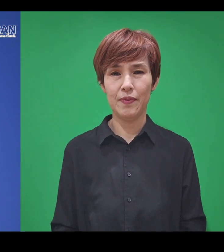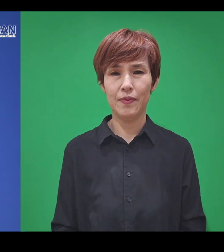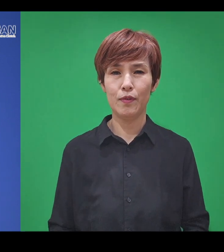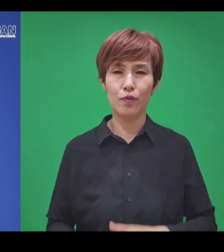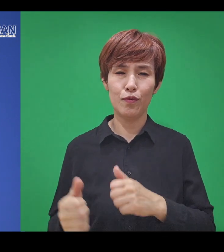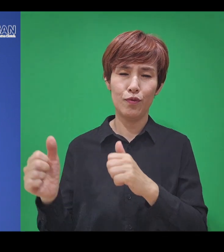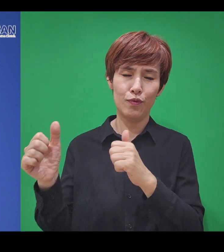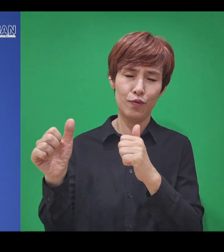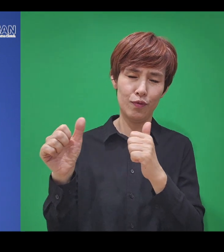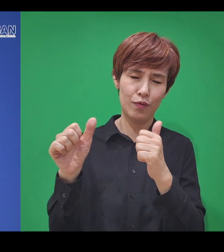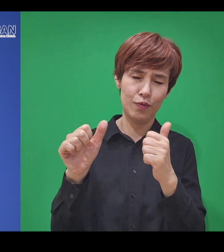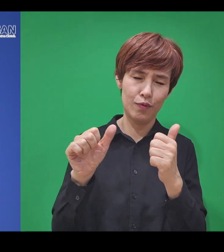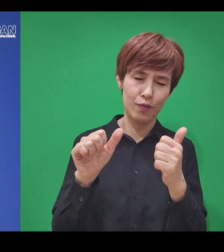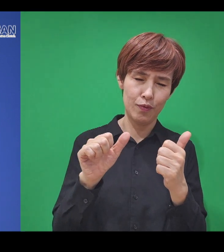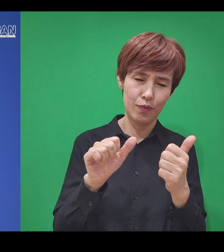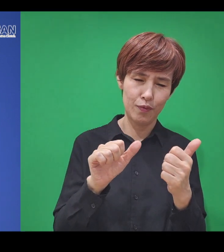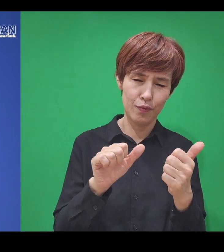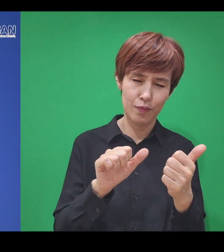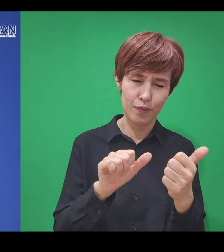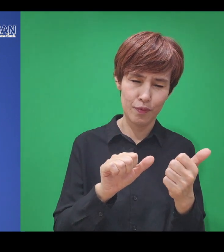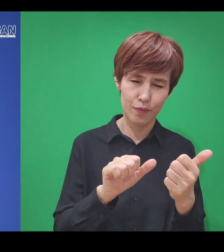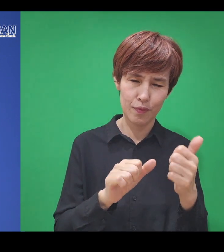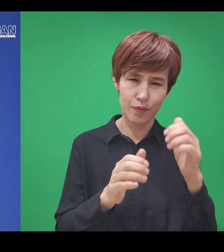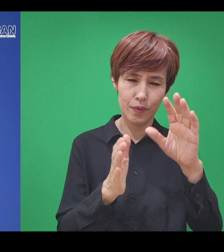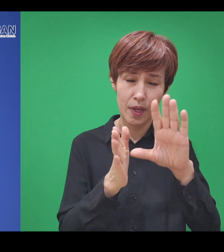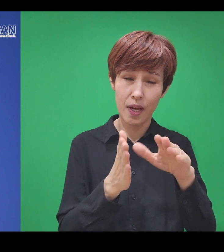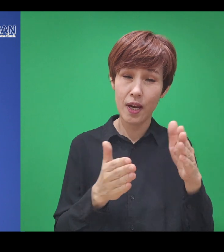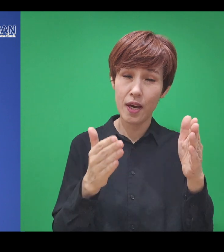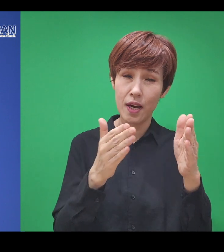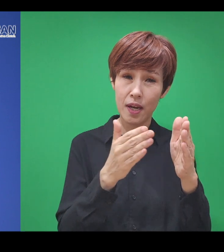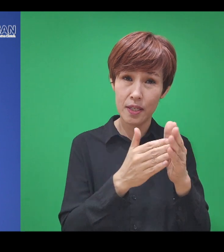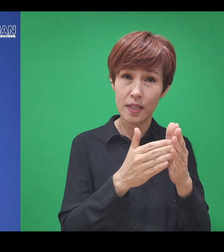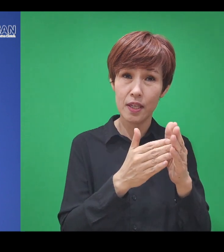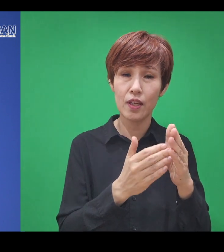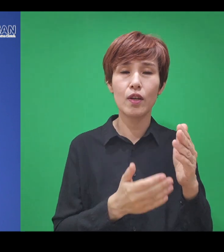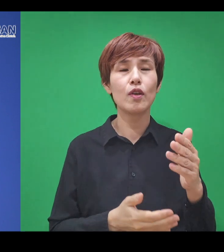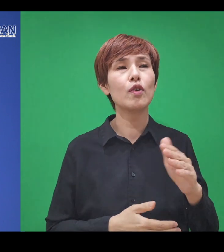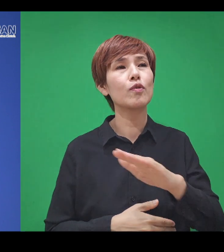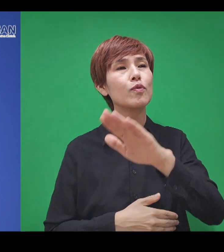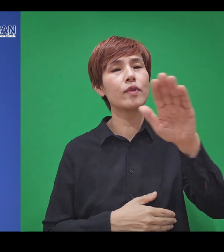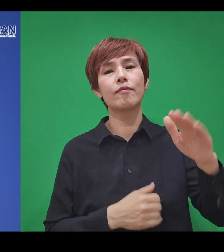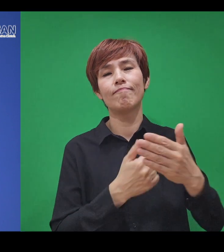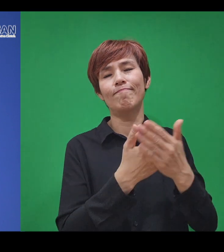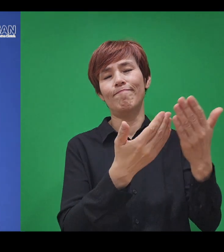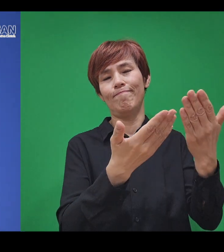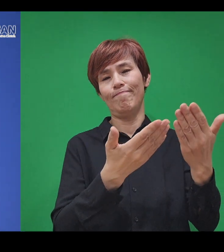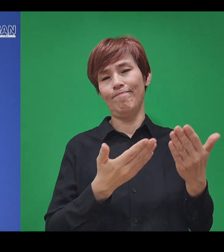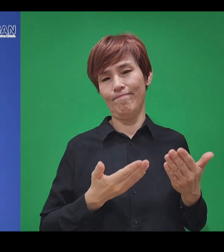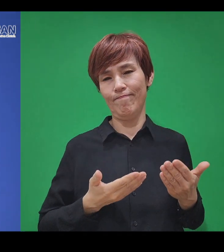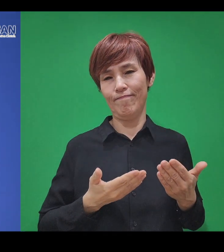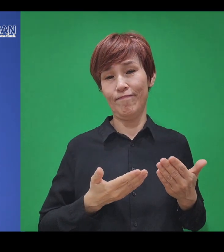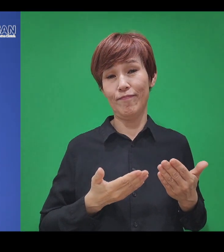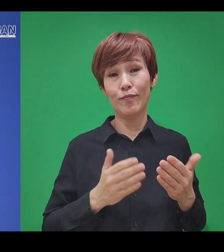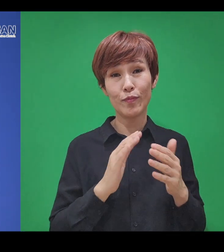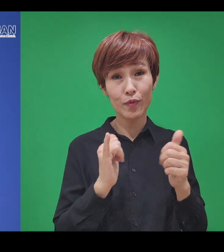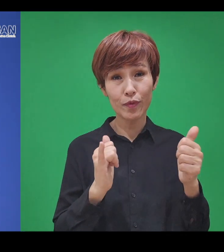죽기까지 우리를 위해 충성하셨던 구주께서 우리를 도우실 겁니다.